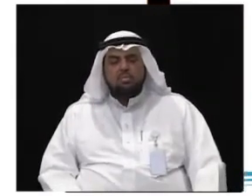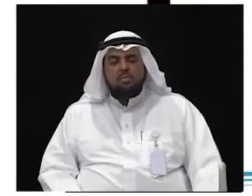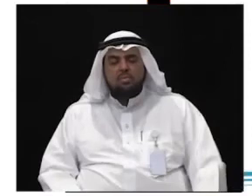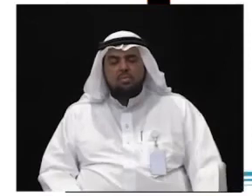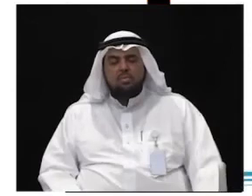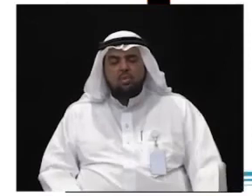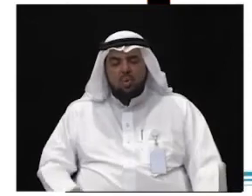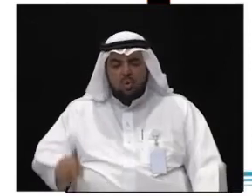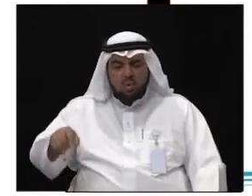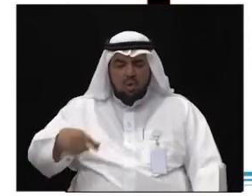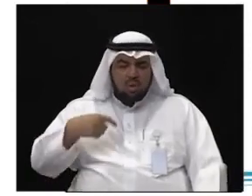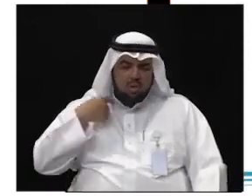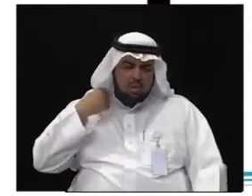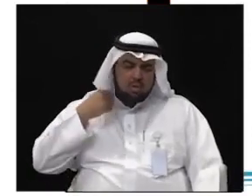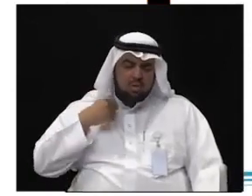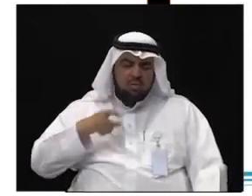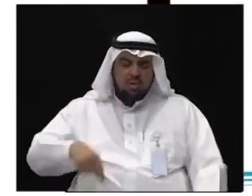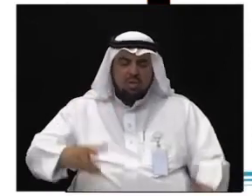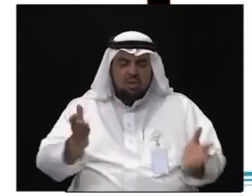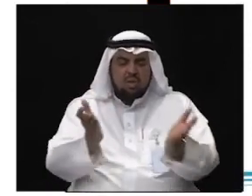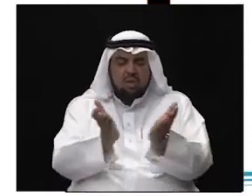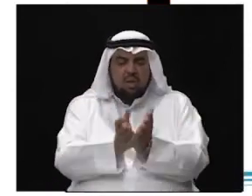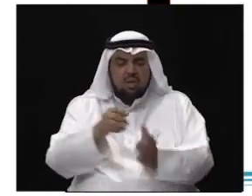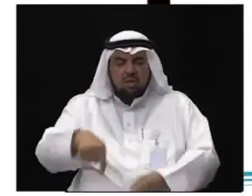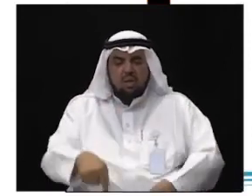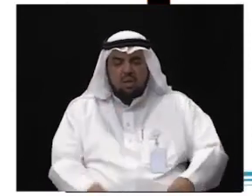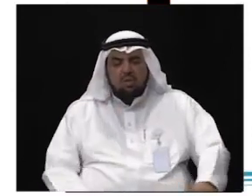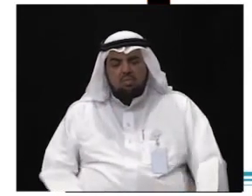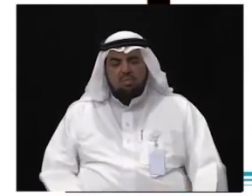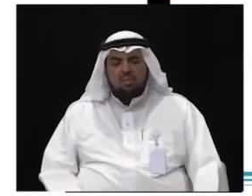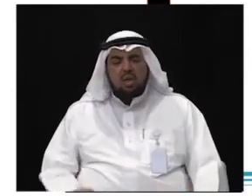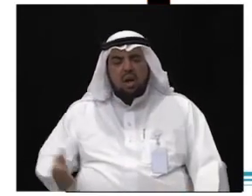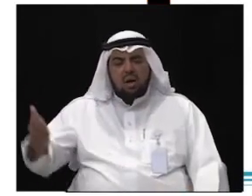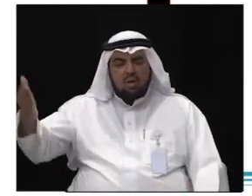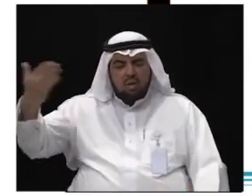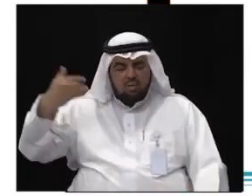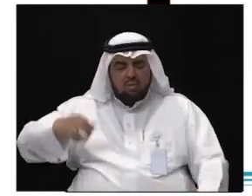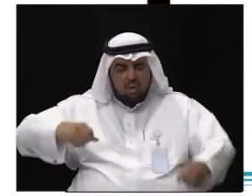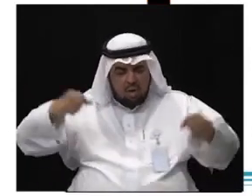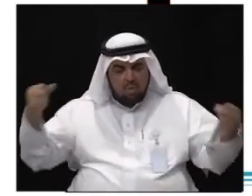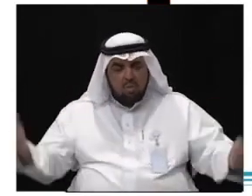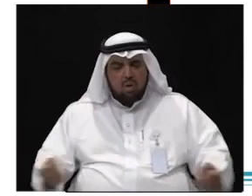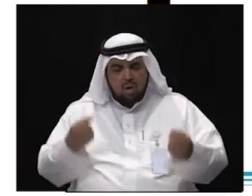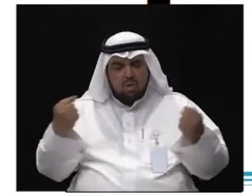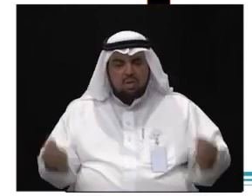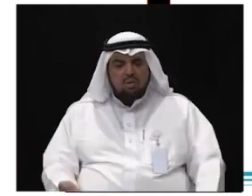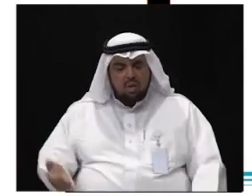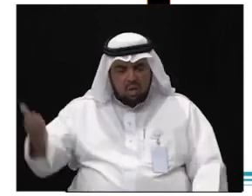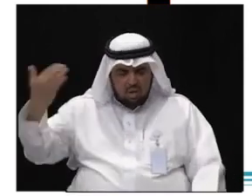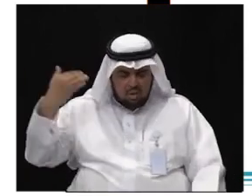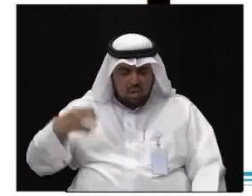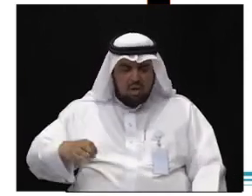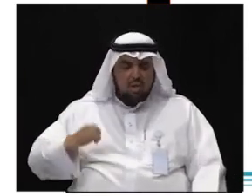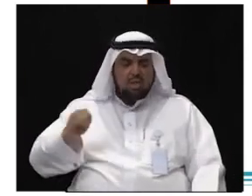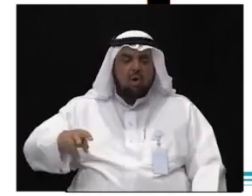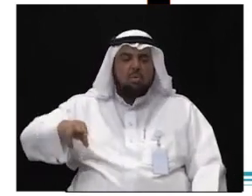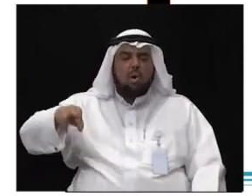وقد تحقق هذا في درسنا اليوم في المراجعة بناء على إجابات عبد